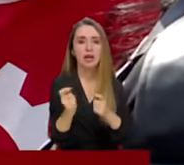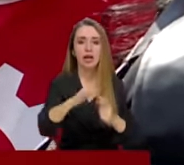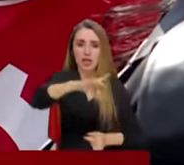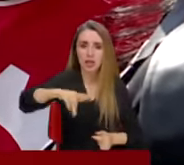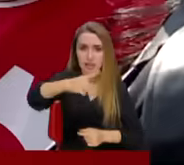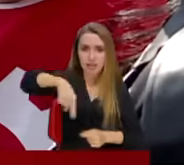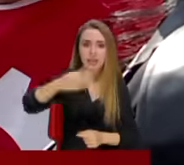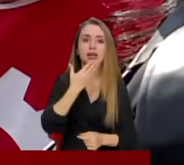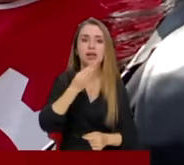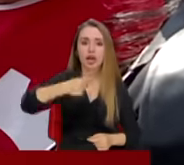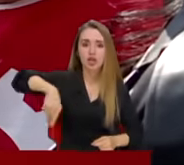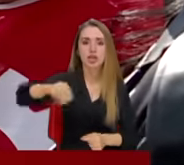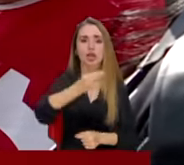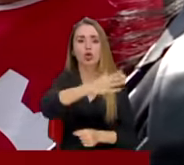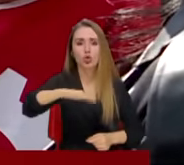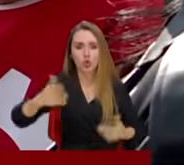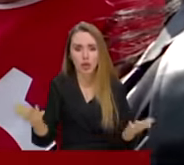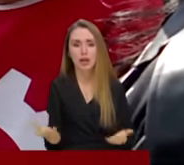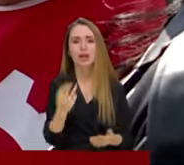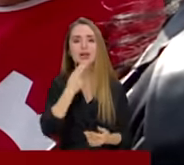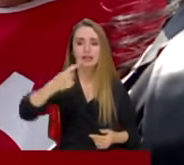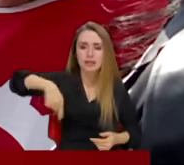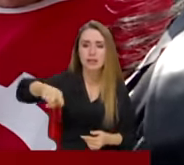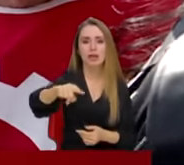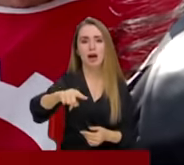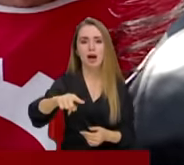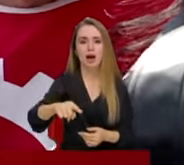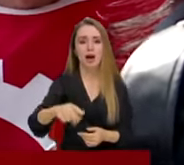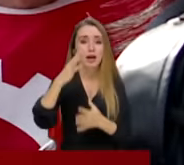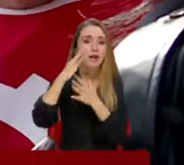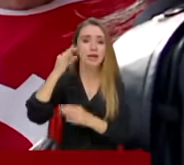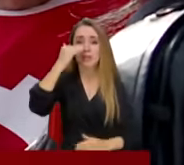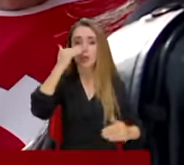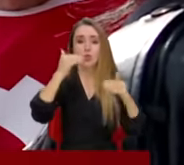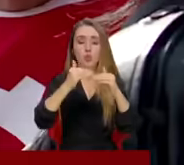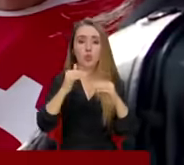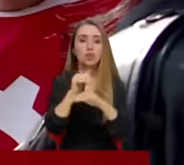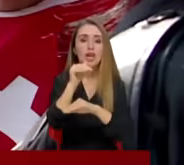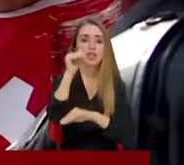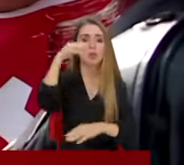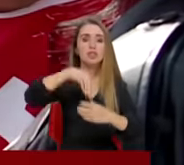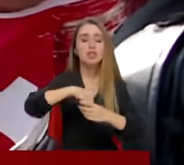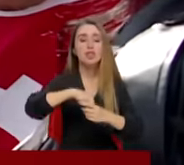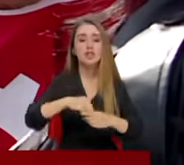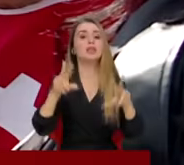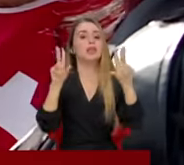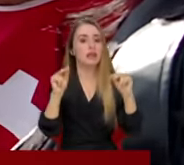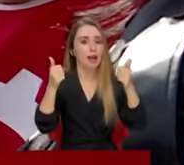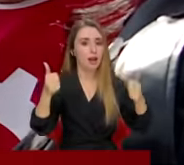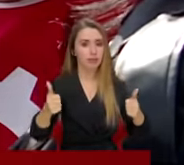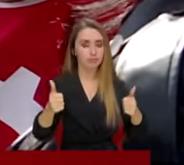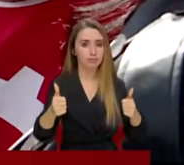de, gençleri de, çocukları da, kadınları da insanca yaşatmaya yeter de artar